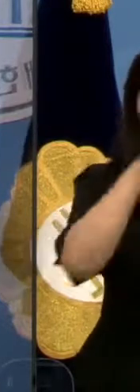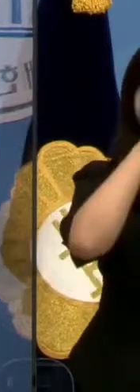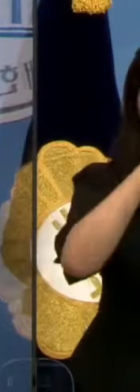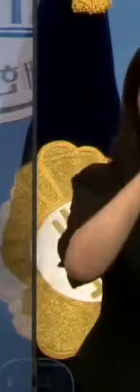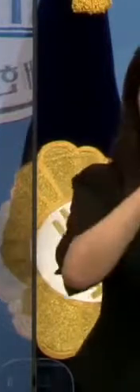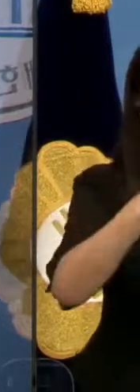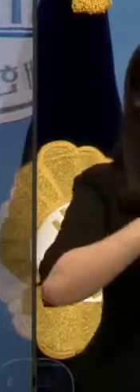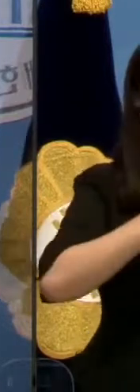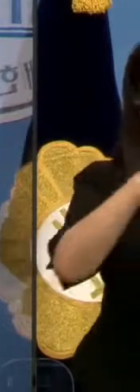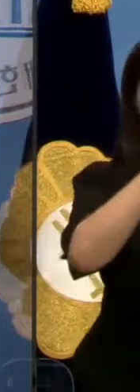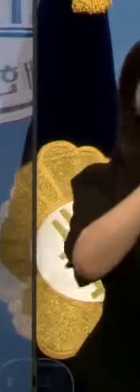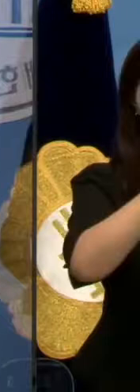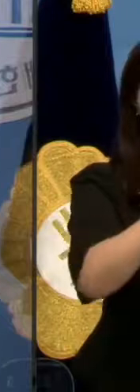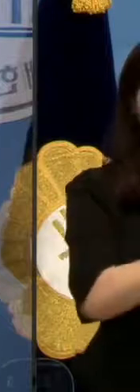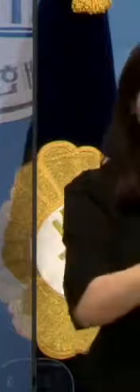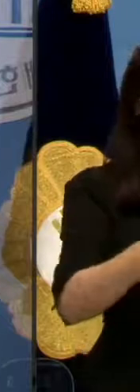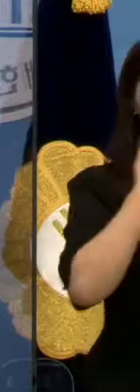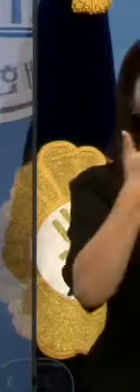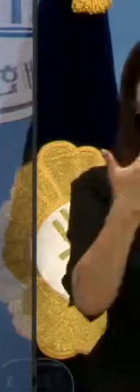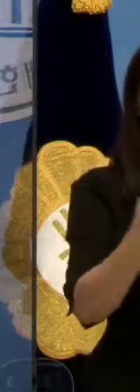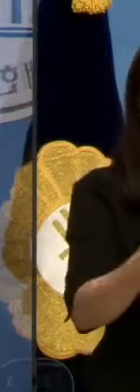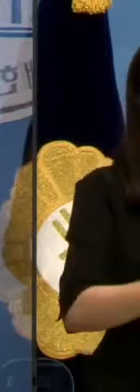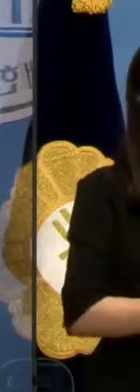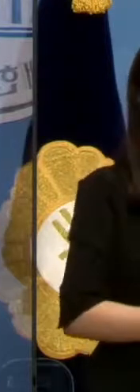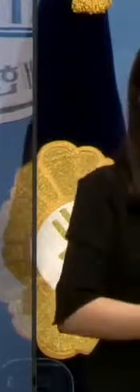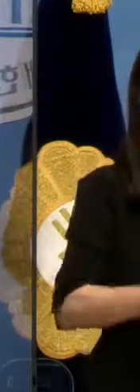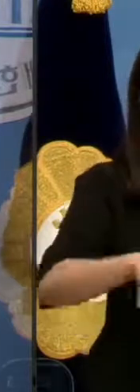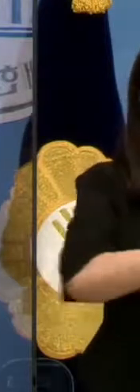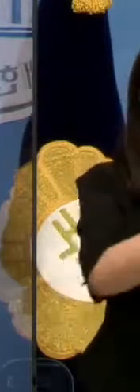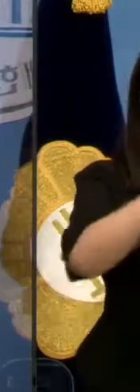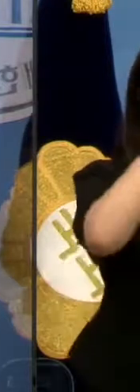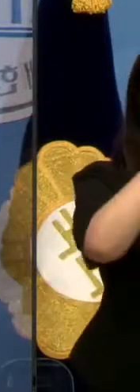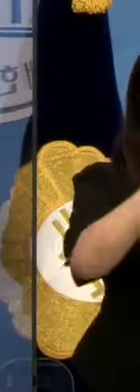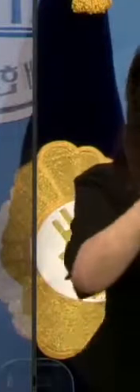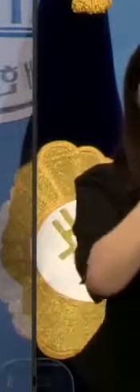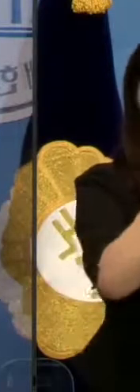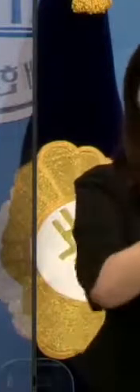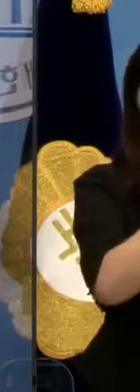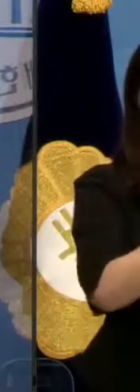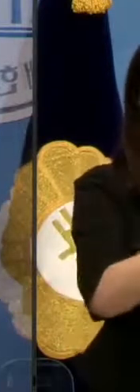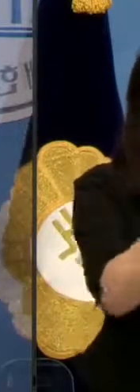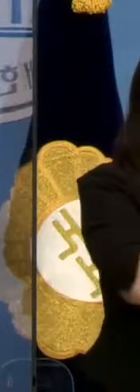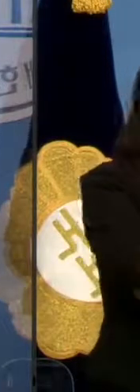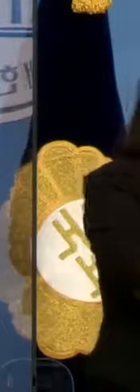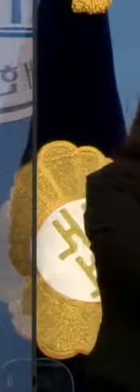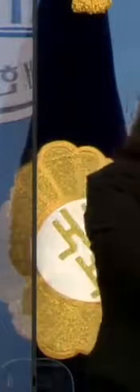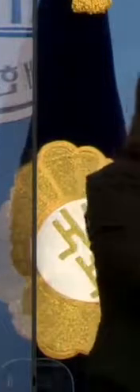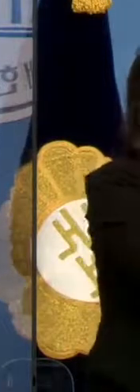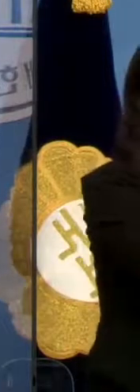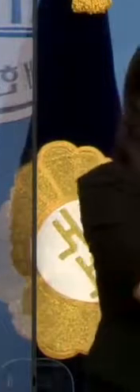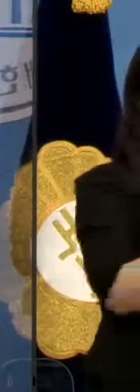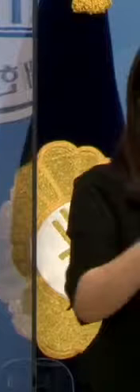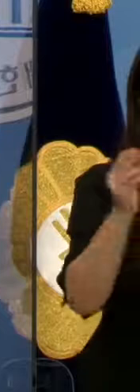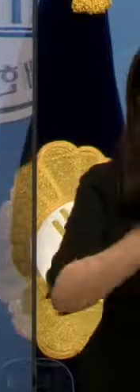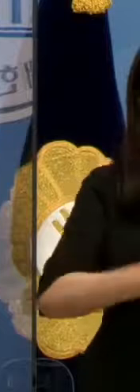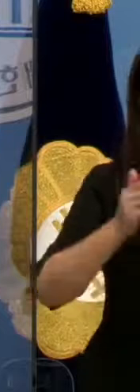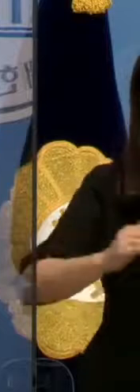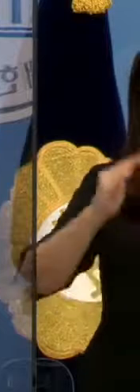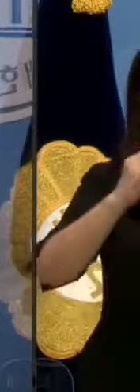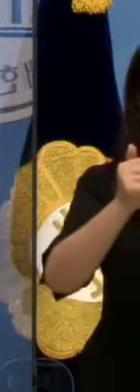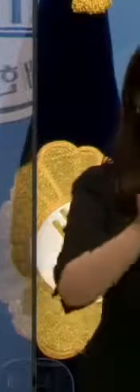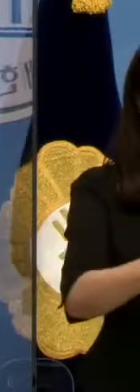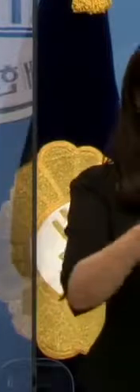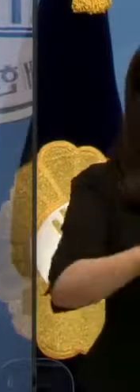쾌적한 수준으로 지어 주택시장에서 공공주택과 민간주택이 경쟁하도록 하겠습니다. 공급